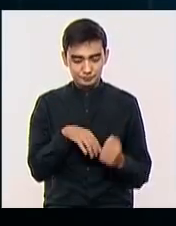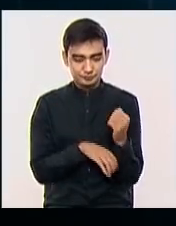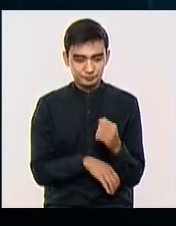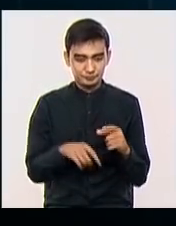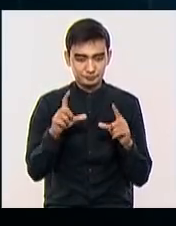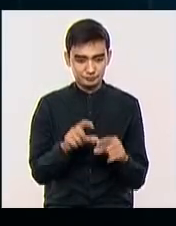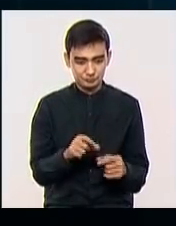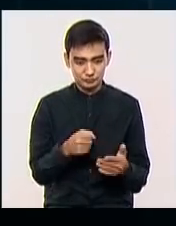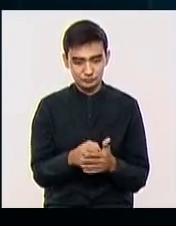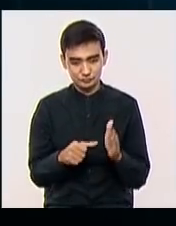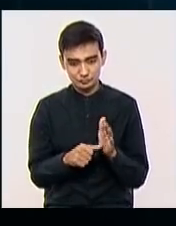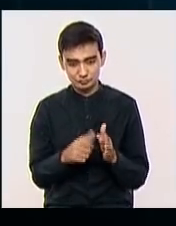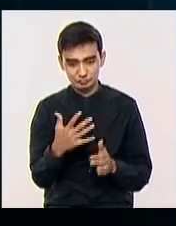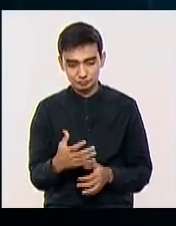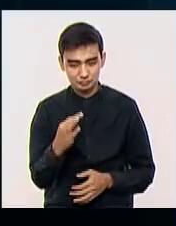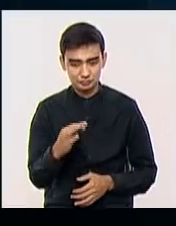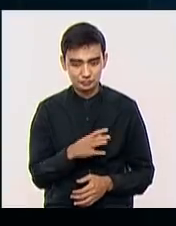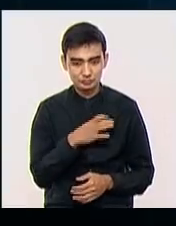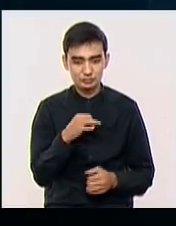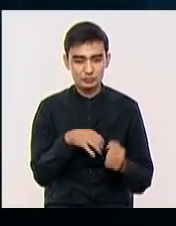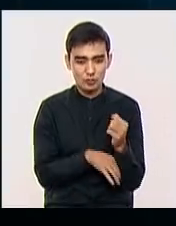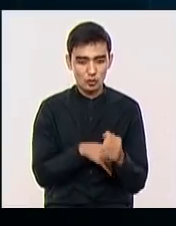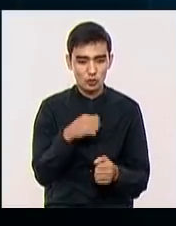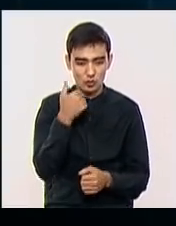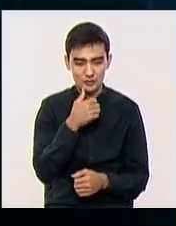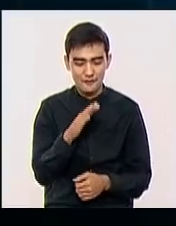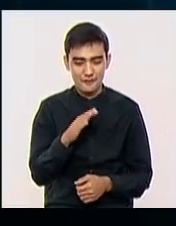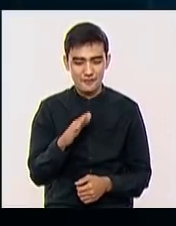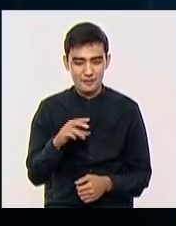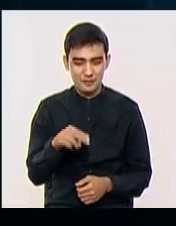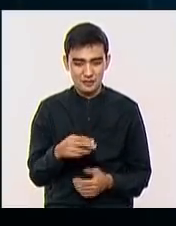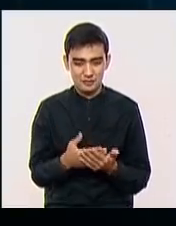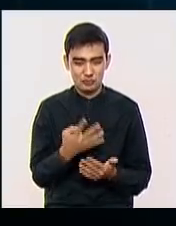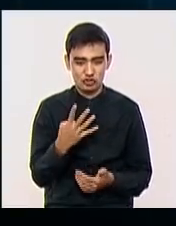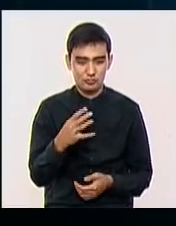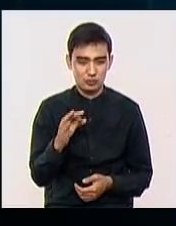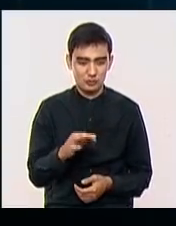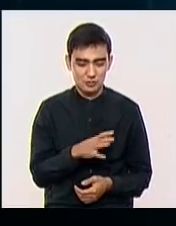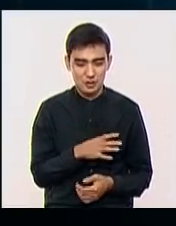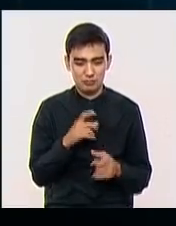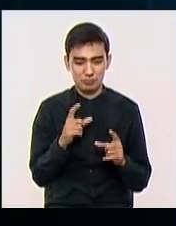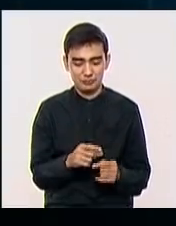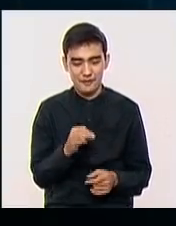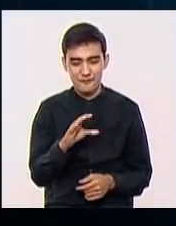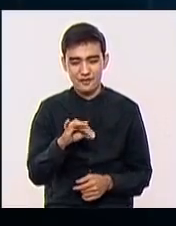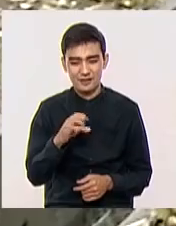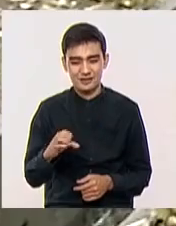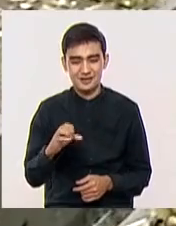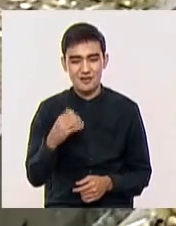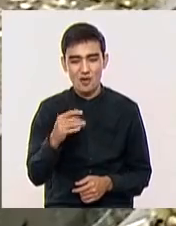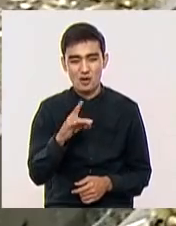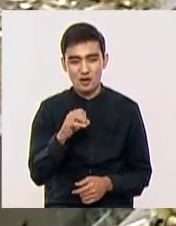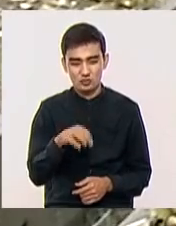показатели снизились до 6,5%. Последние годы ВВП держался в пределах 4%. Финансист Расул Расмамбетов говорит, что